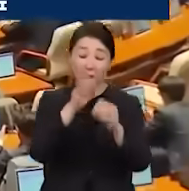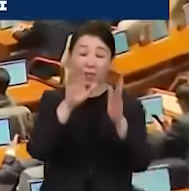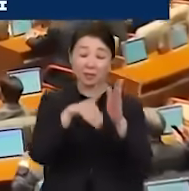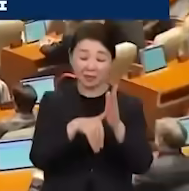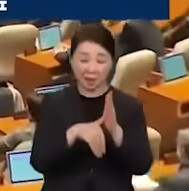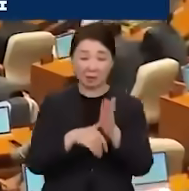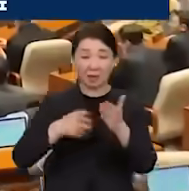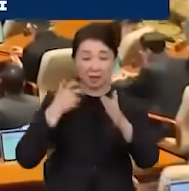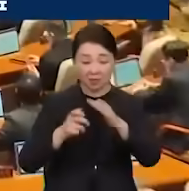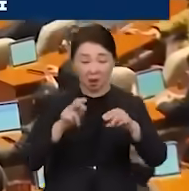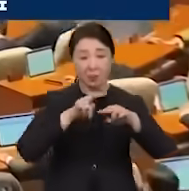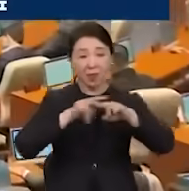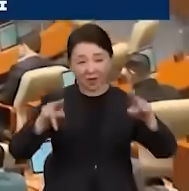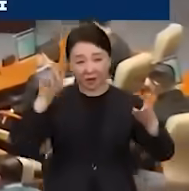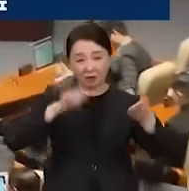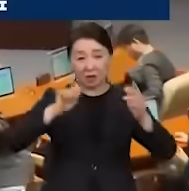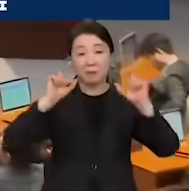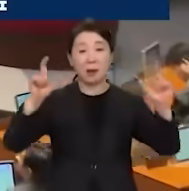결의안이 가결됐습니다.